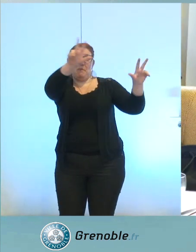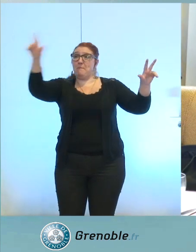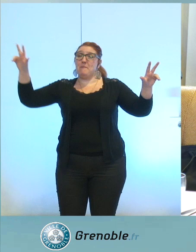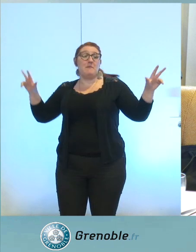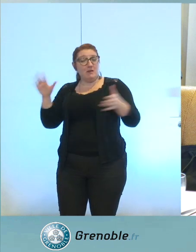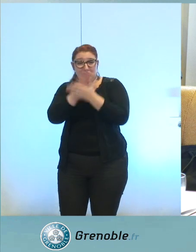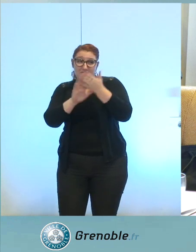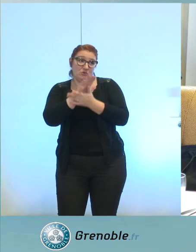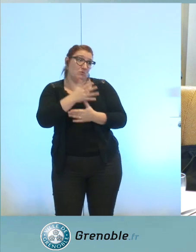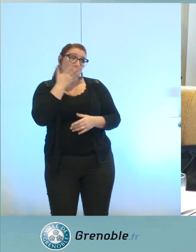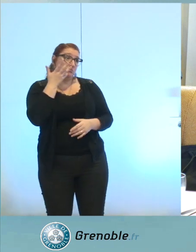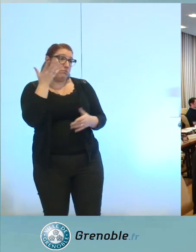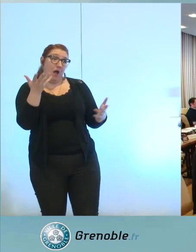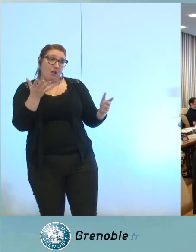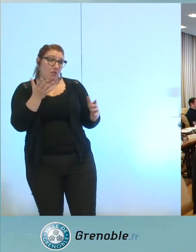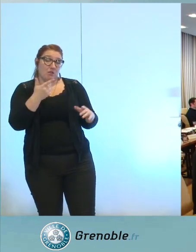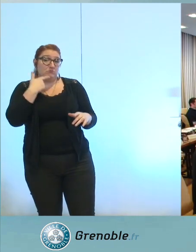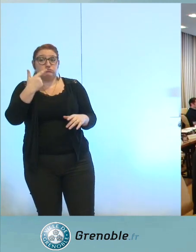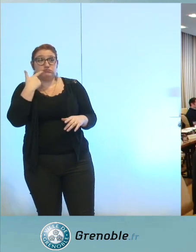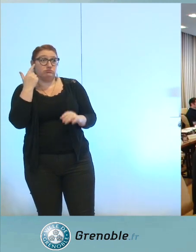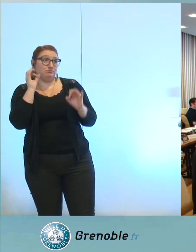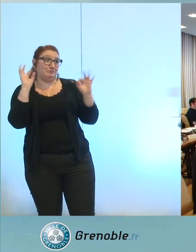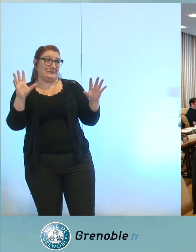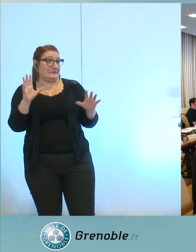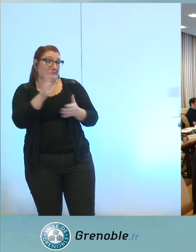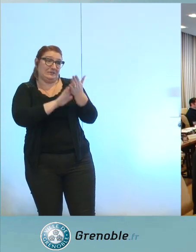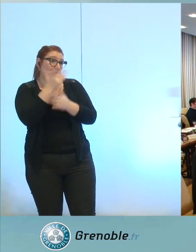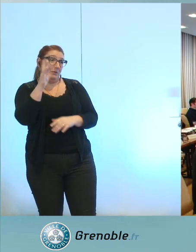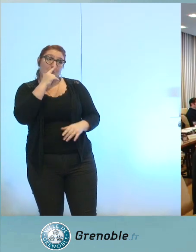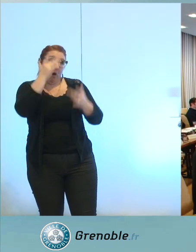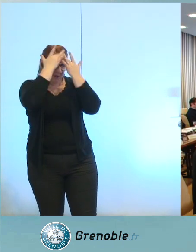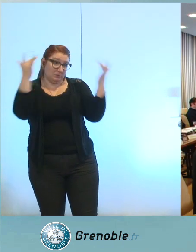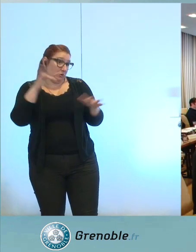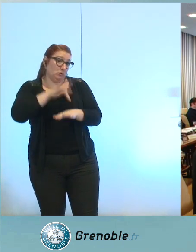l'expérience qui parle merci Mame